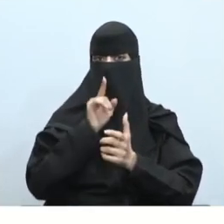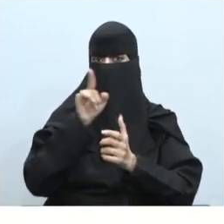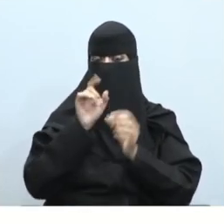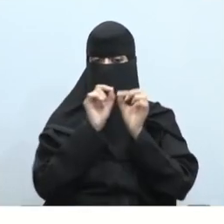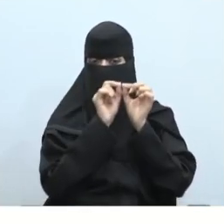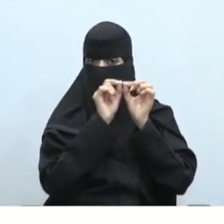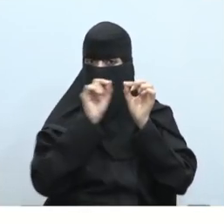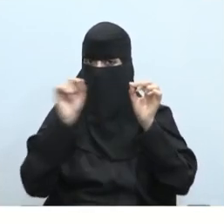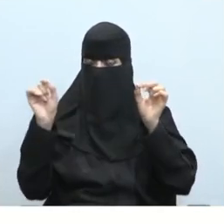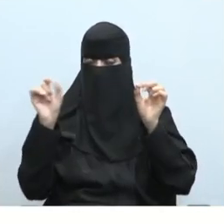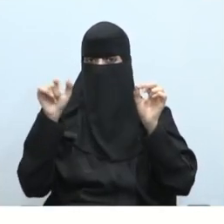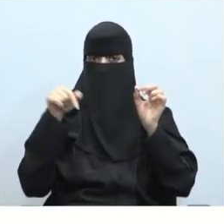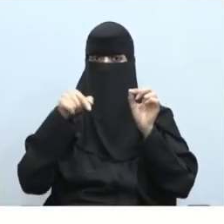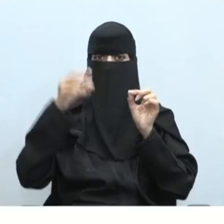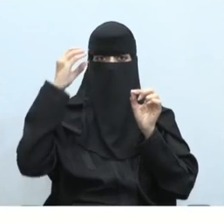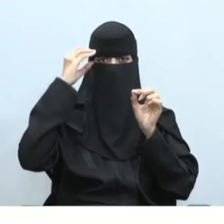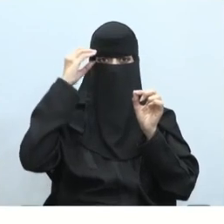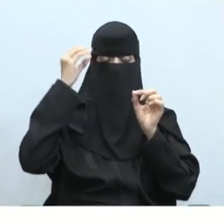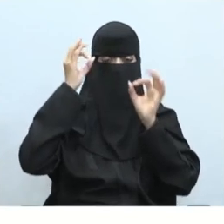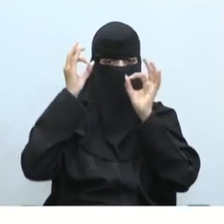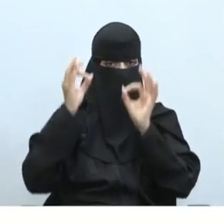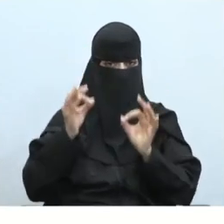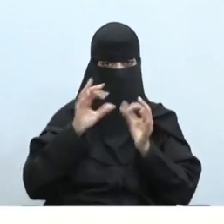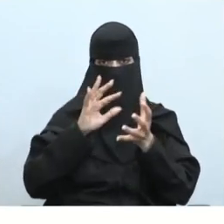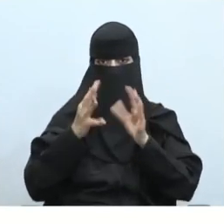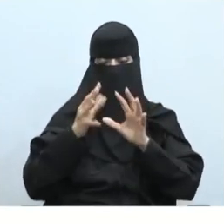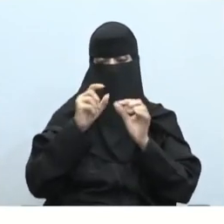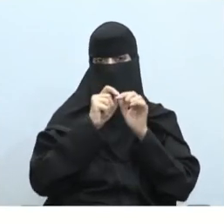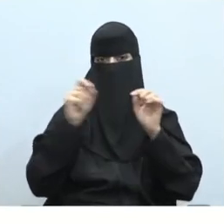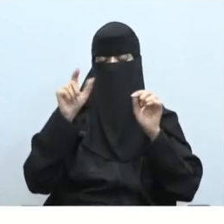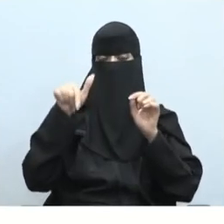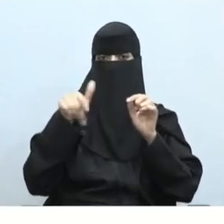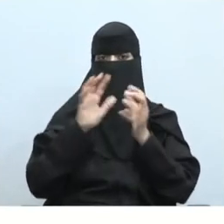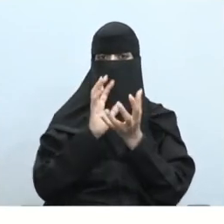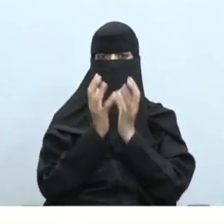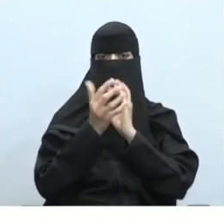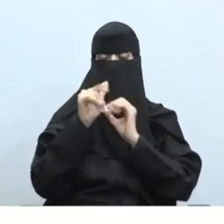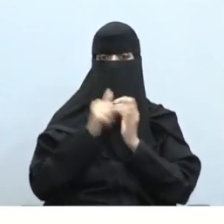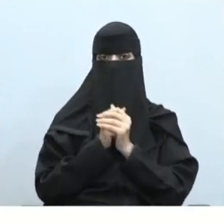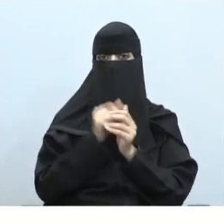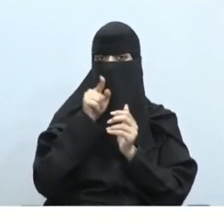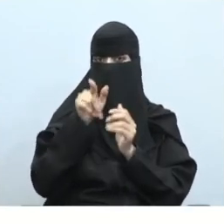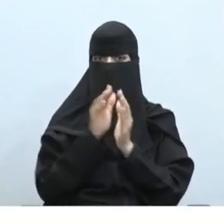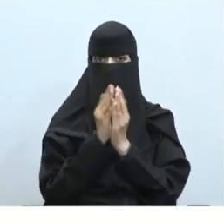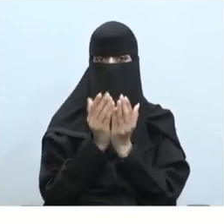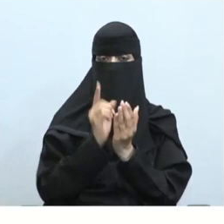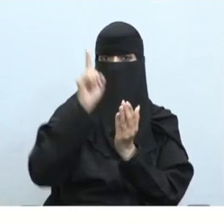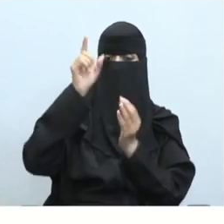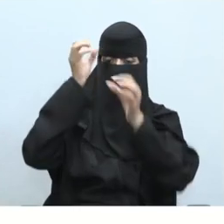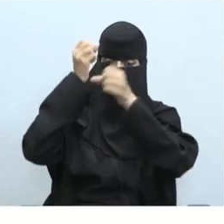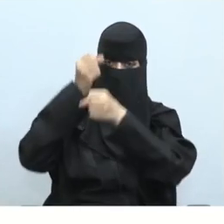القياسات العلميه الدقيقه لبعد الارض القران هو من اثبت